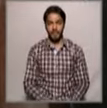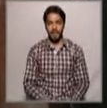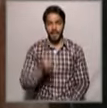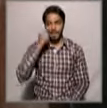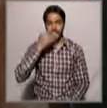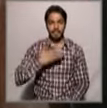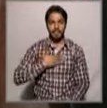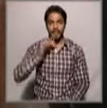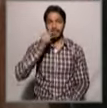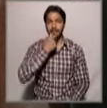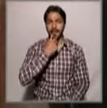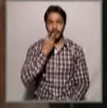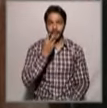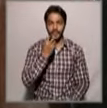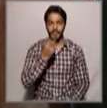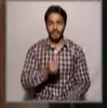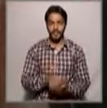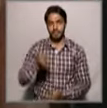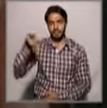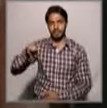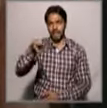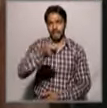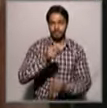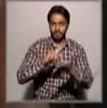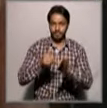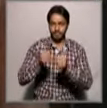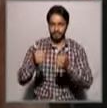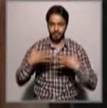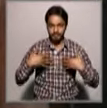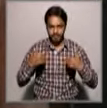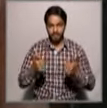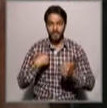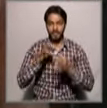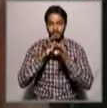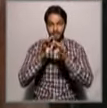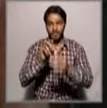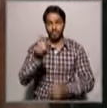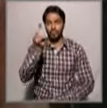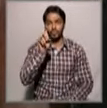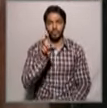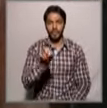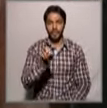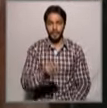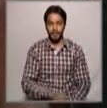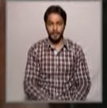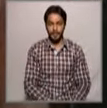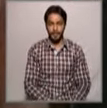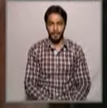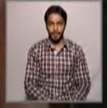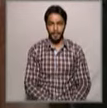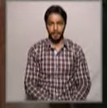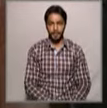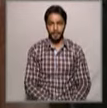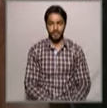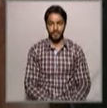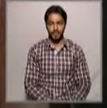حضرتك. إزاي حضرتك يا أستاذ؟ الحمد لله رب العالمين. ليه سؤال مع عند حضرتك لو سمحت. نعم تفضلي. جزاك الله عنا خير. وإياك اللهم